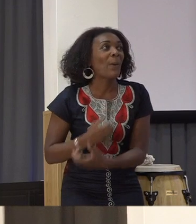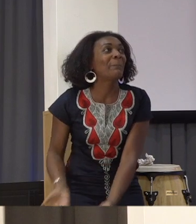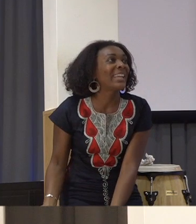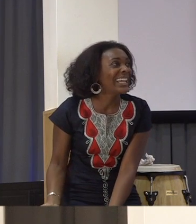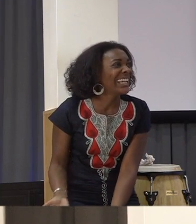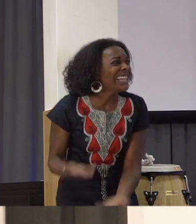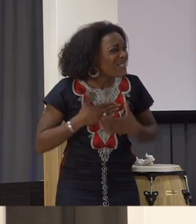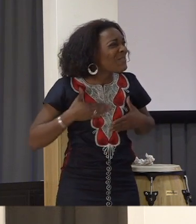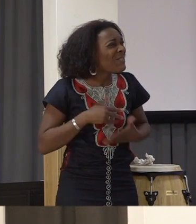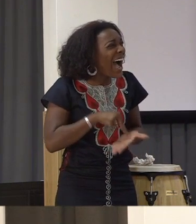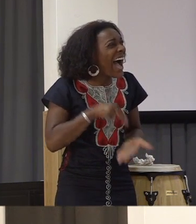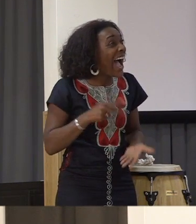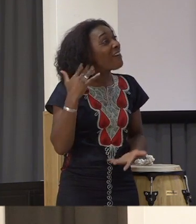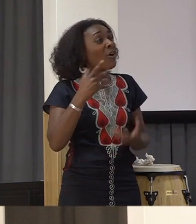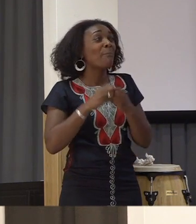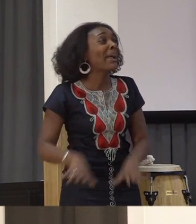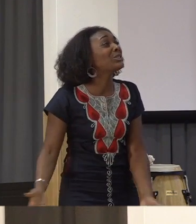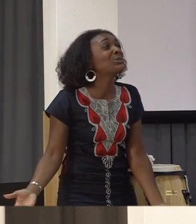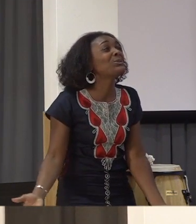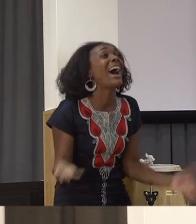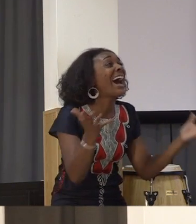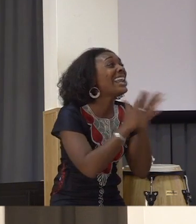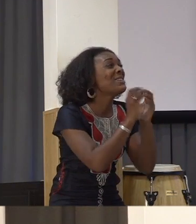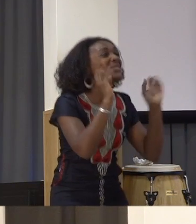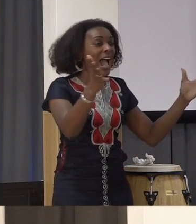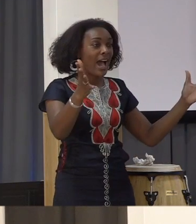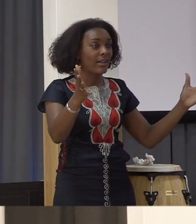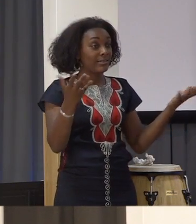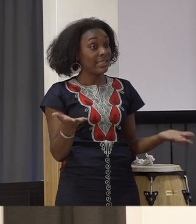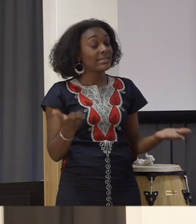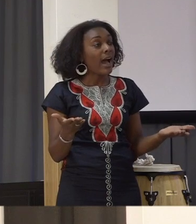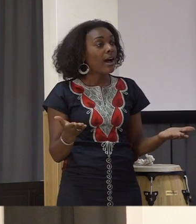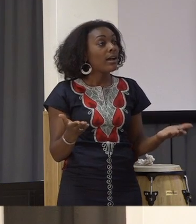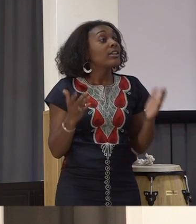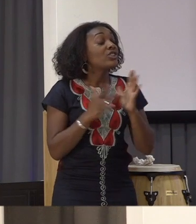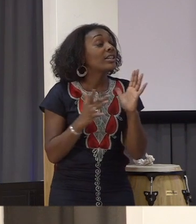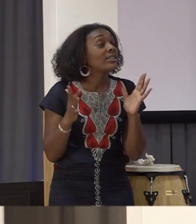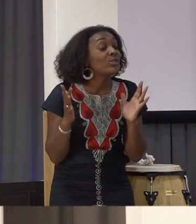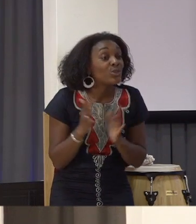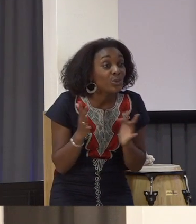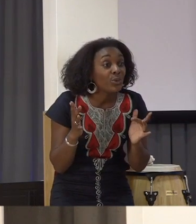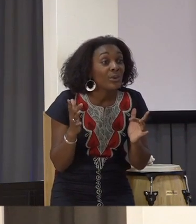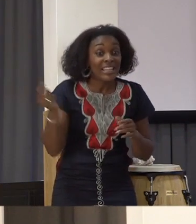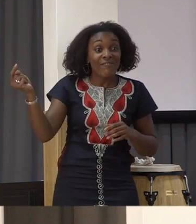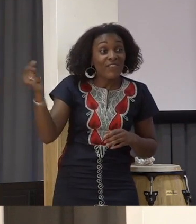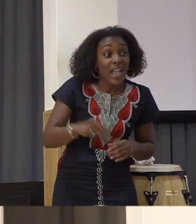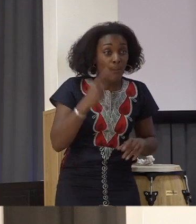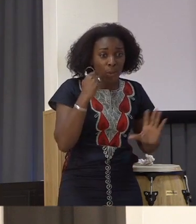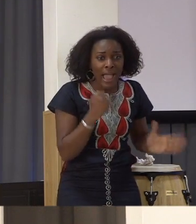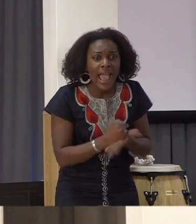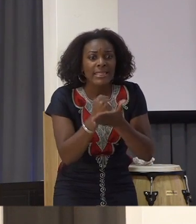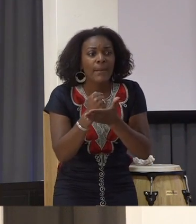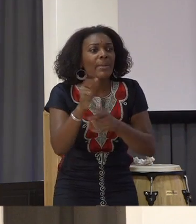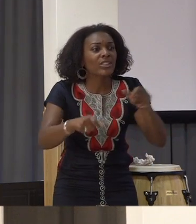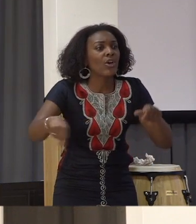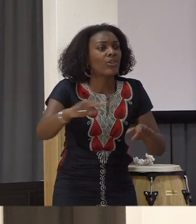ma brebis qui était perdue. Alléluia !» Quand Jésus venait au secours d'une personne sur